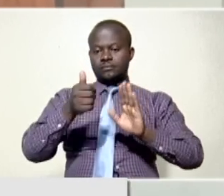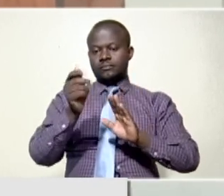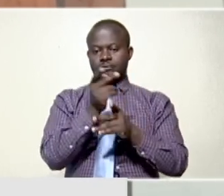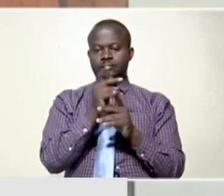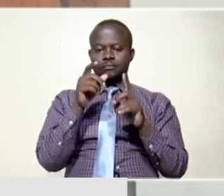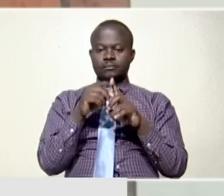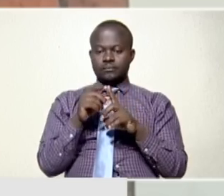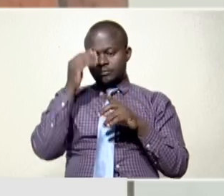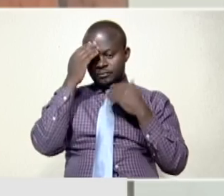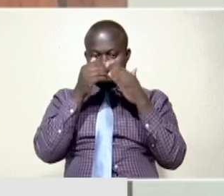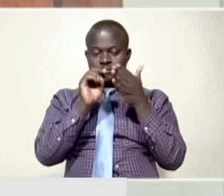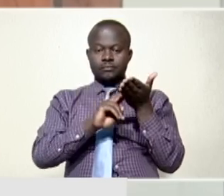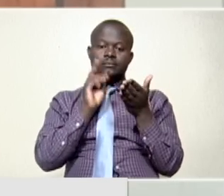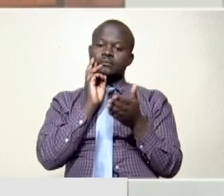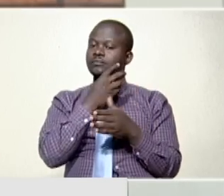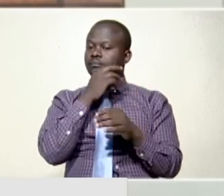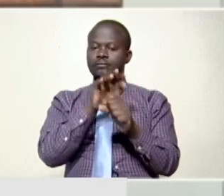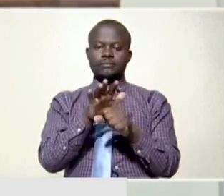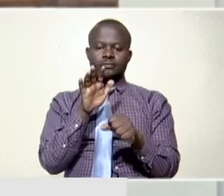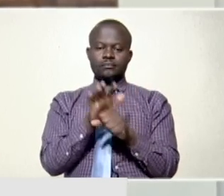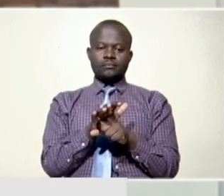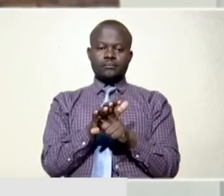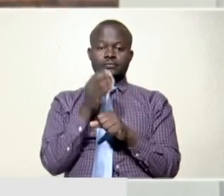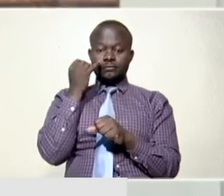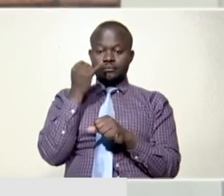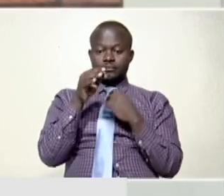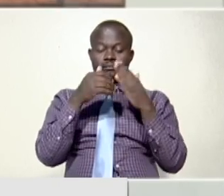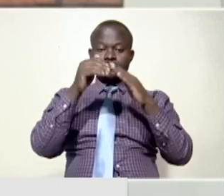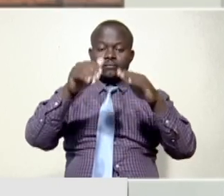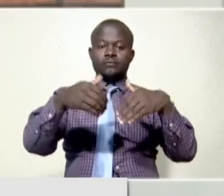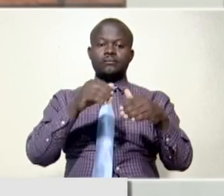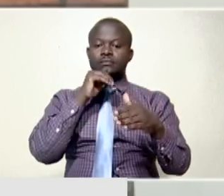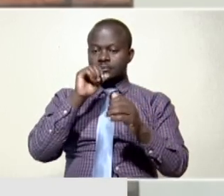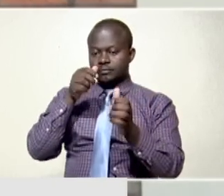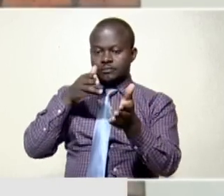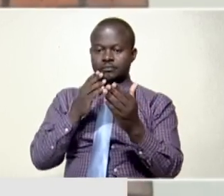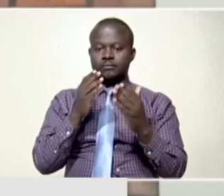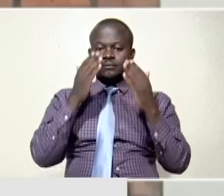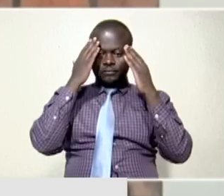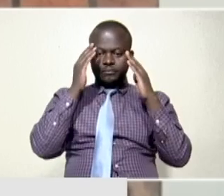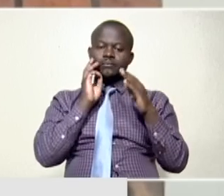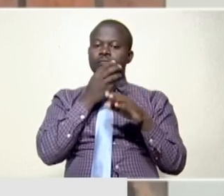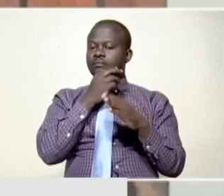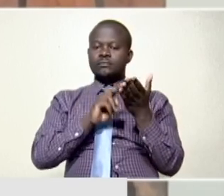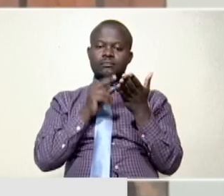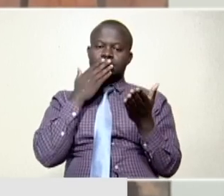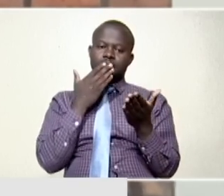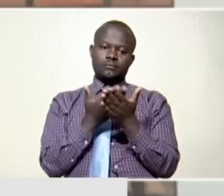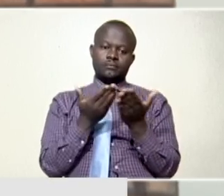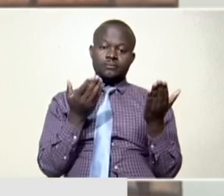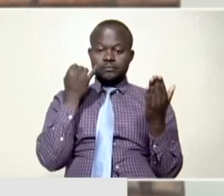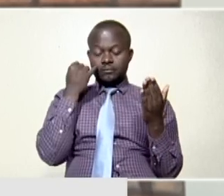Uriya umuceri kubera gukoresha amazi menshi, iyo abahinzi badakurikiranye ngo ari amazi akoreshwe neza,